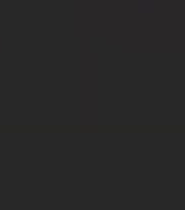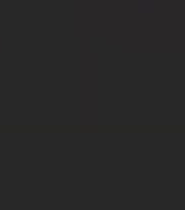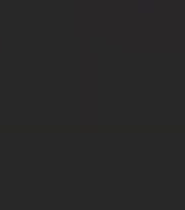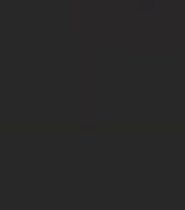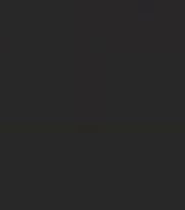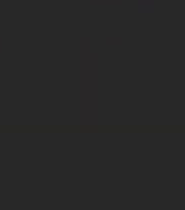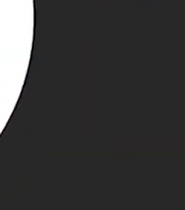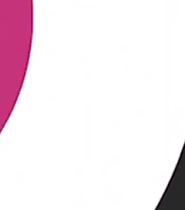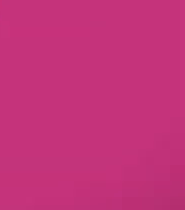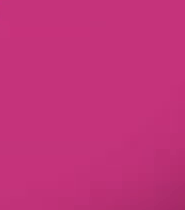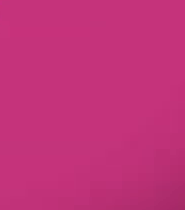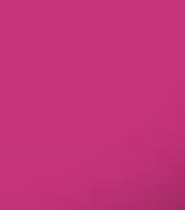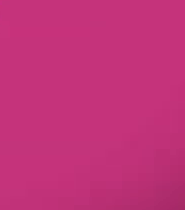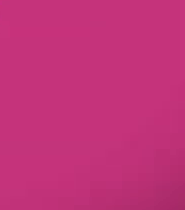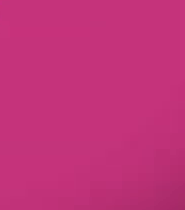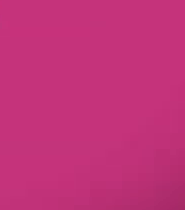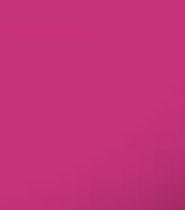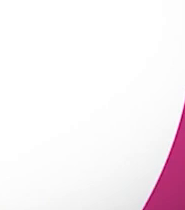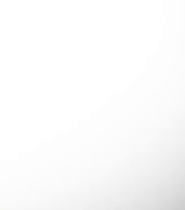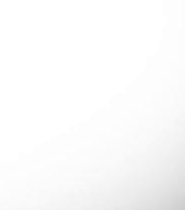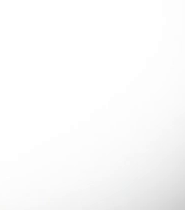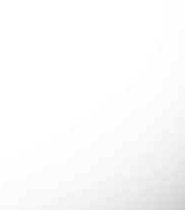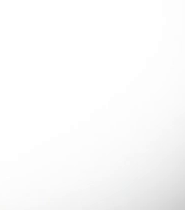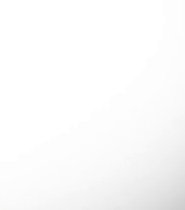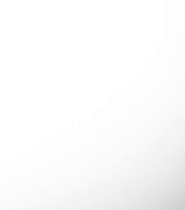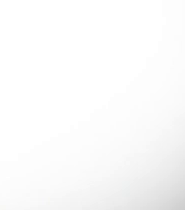Re, viss ēters ir te!